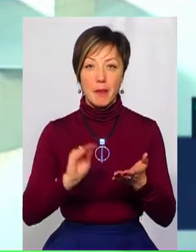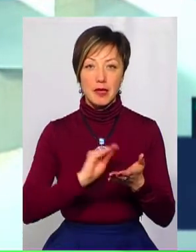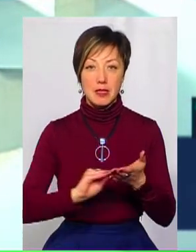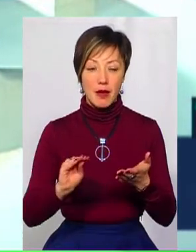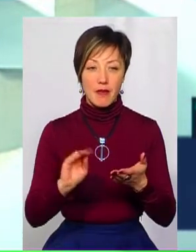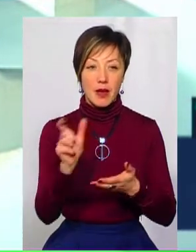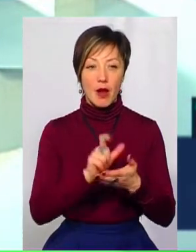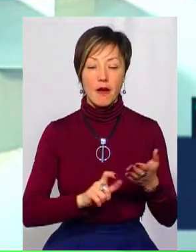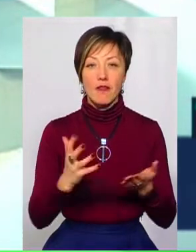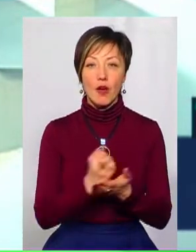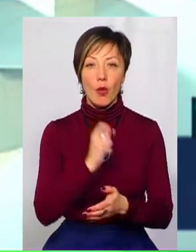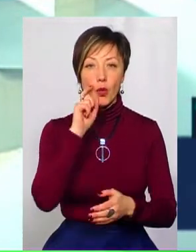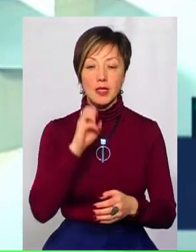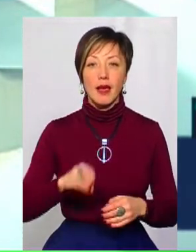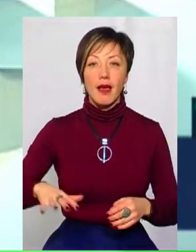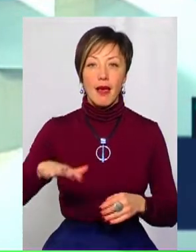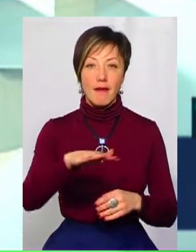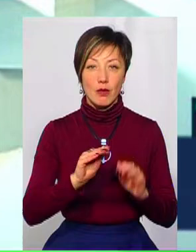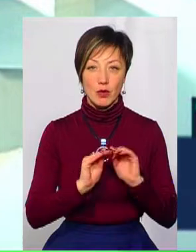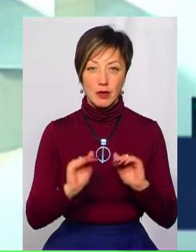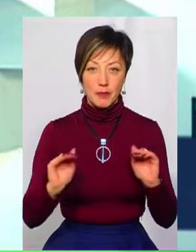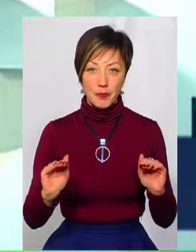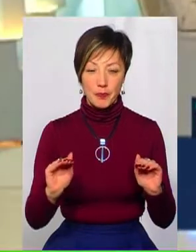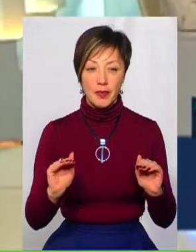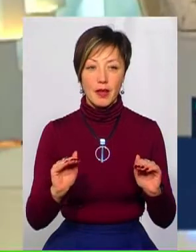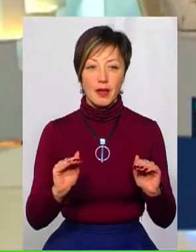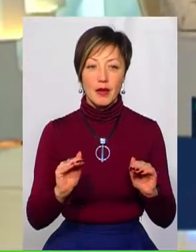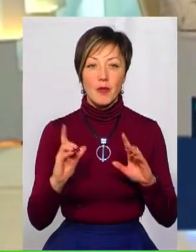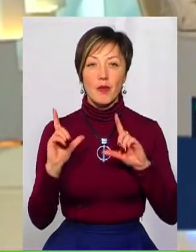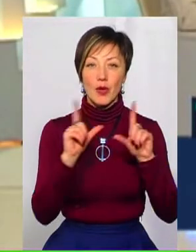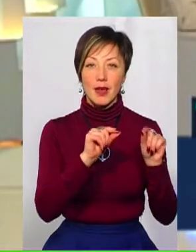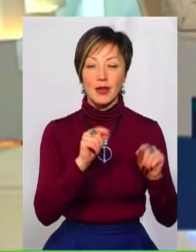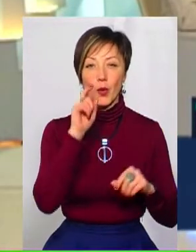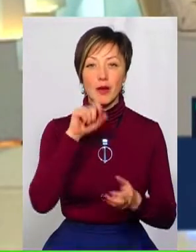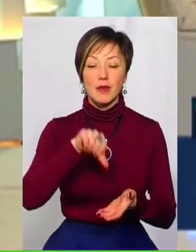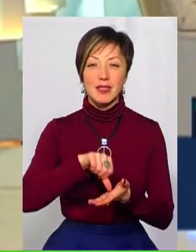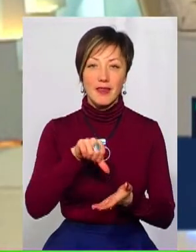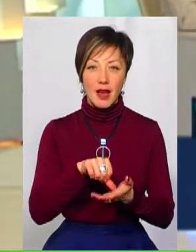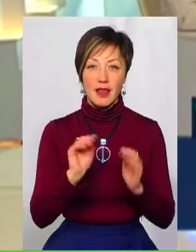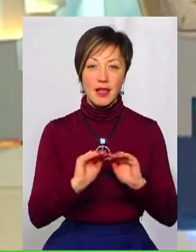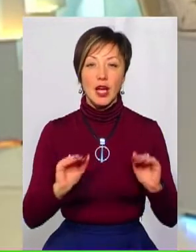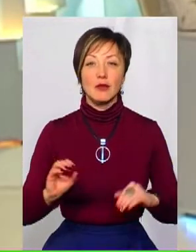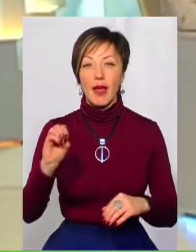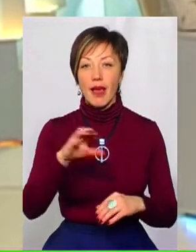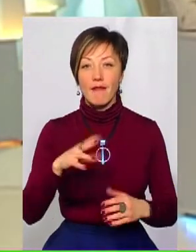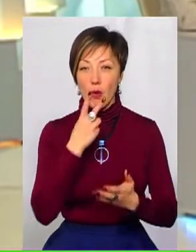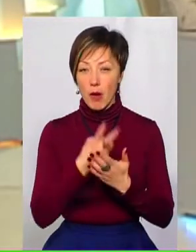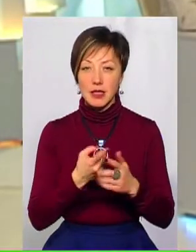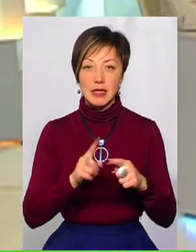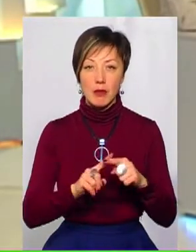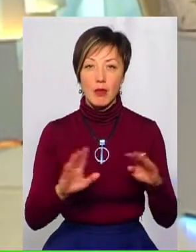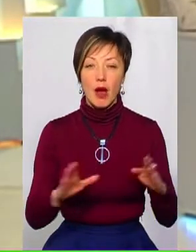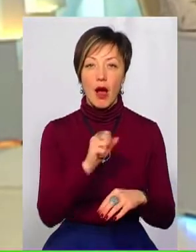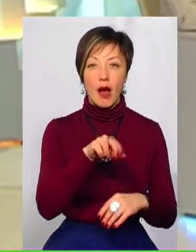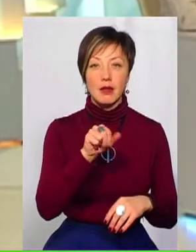який виграв українське дитяче Євробачення. Тобто Даріна Красновецька, яка поїхала в Україну представляти на дитячому Євробаченні, це був саме трек